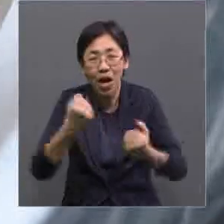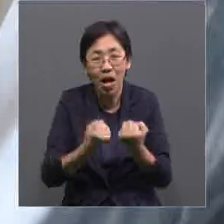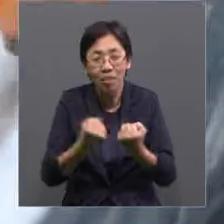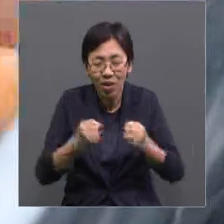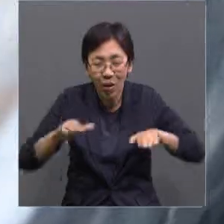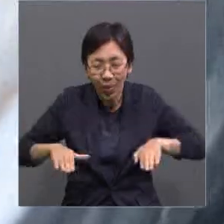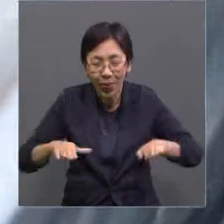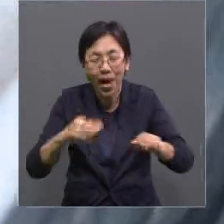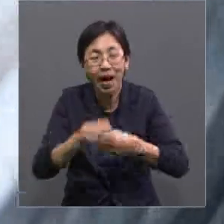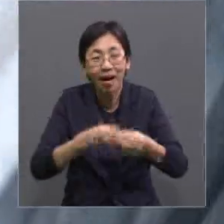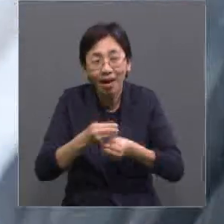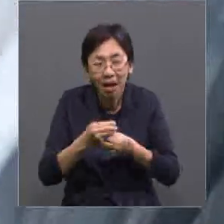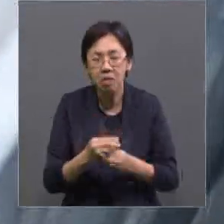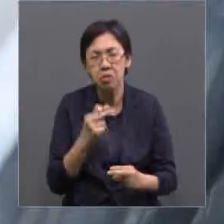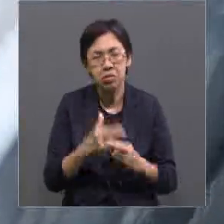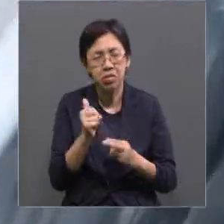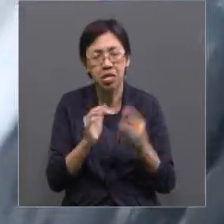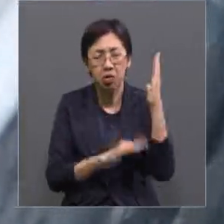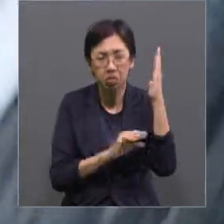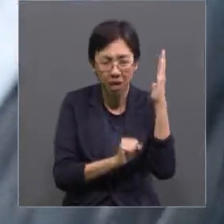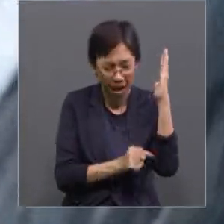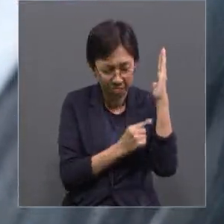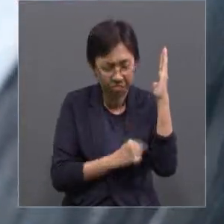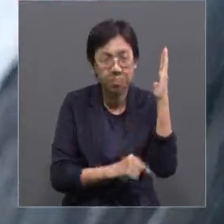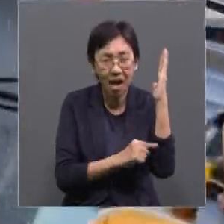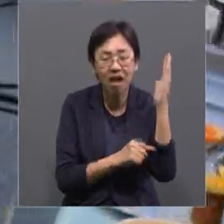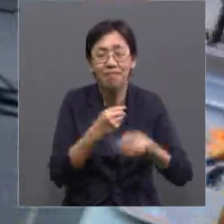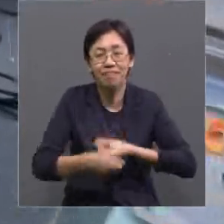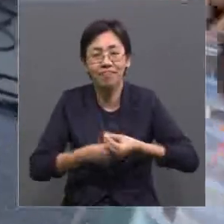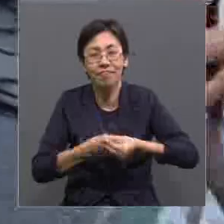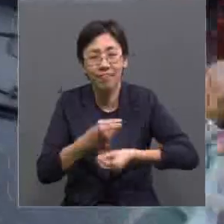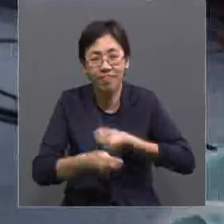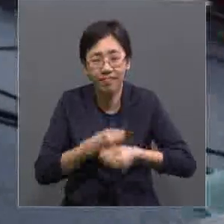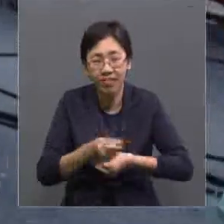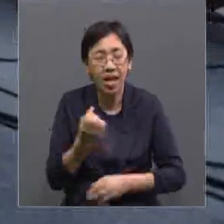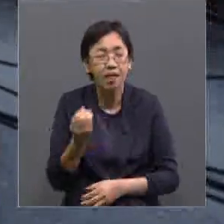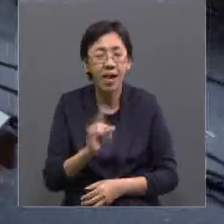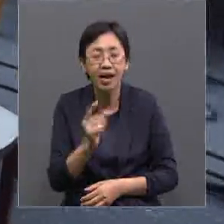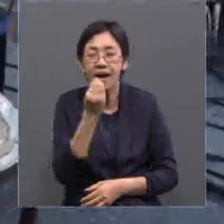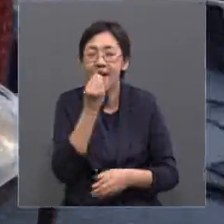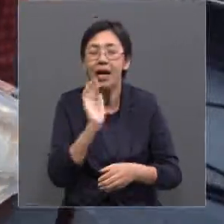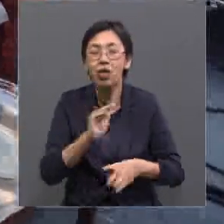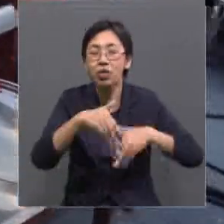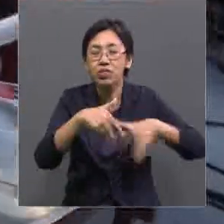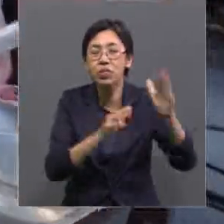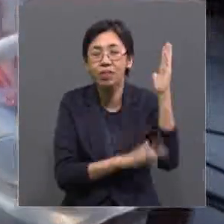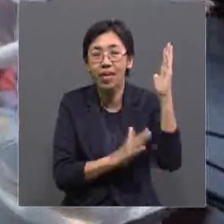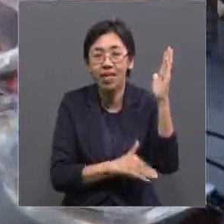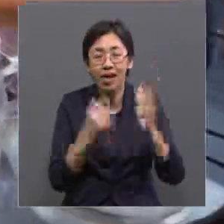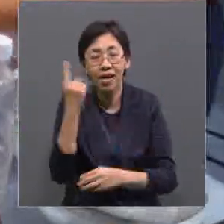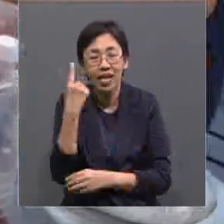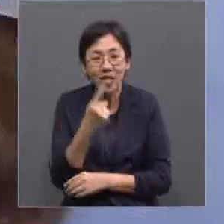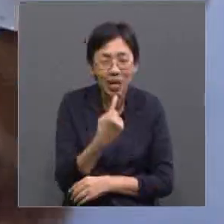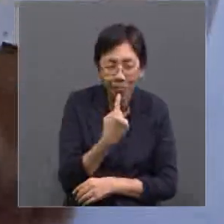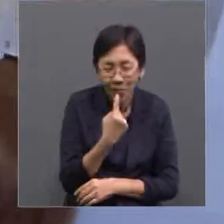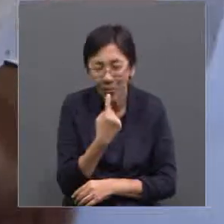รวมอาหารดีของเด็ดทั้งจังหวัดสงขลาแล้วก็จังหวัดใกล้เคียงซึ่งส่วนใหญ่ค่ะก็เป็นอาหารพื้นเมืองเพื่อให้นักท่องเที่ยวได้ลิ้มชิมรส